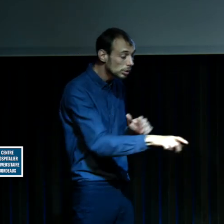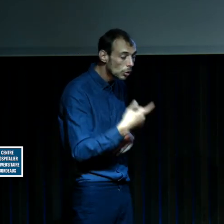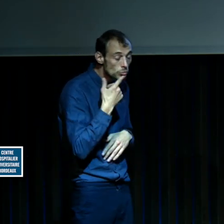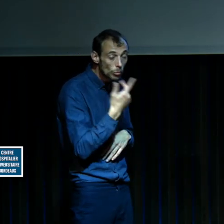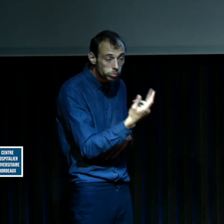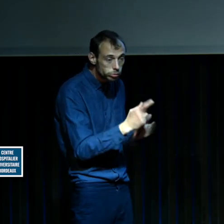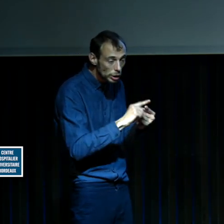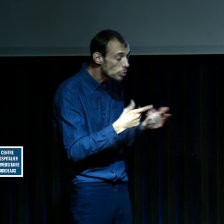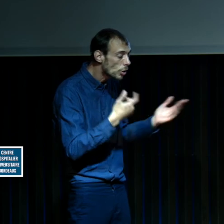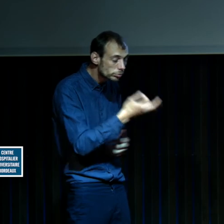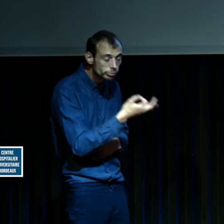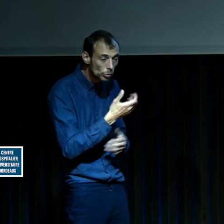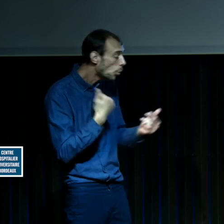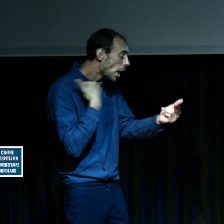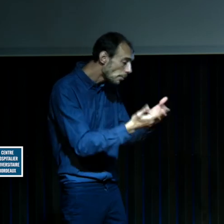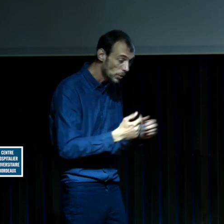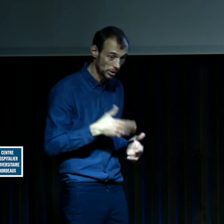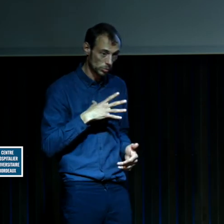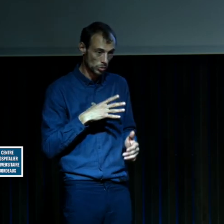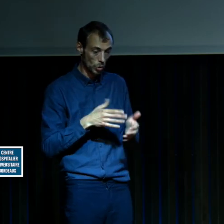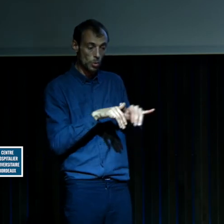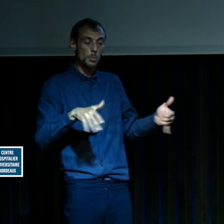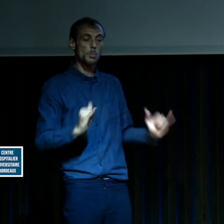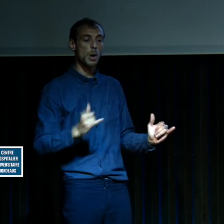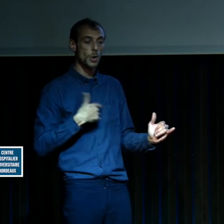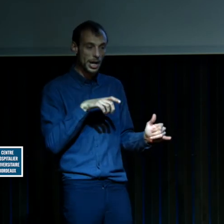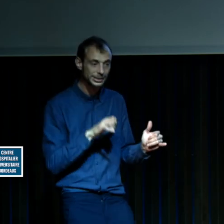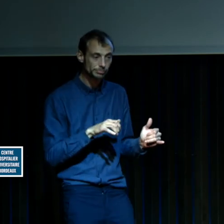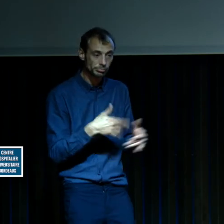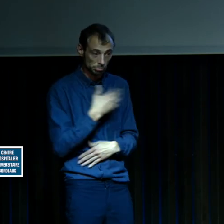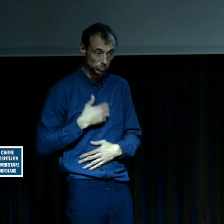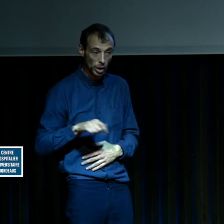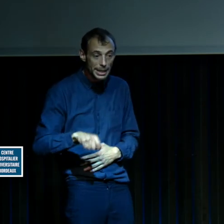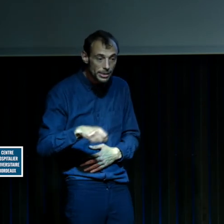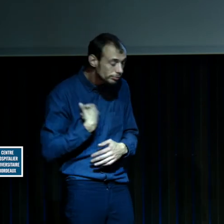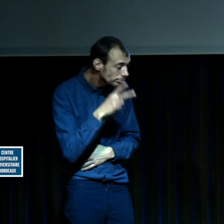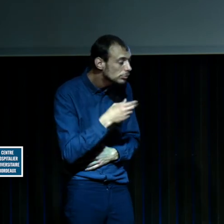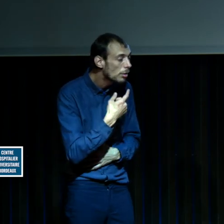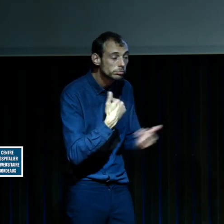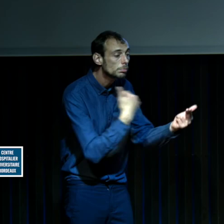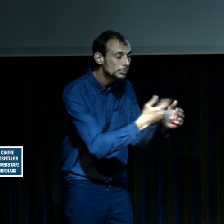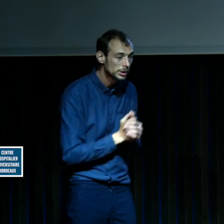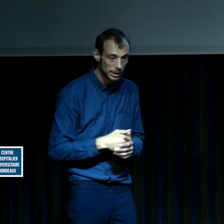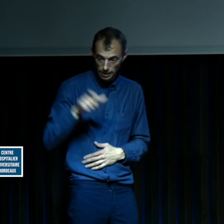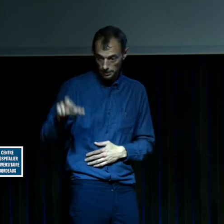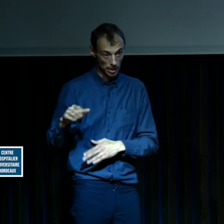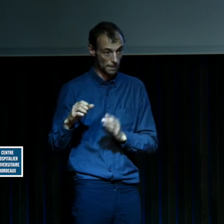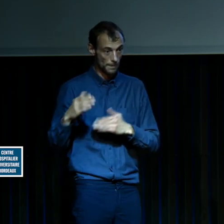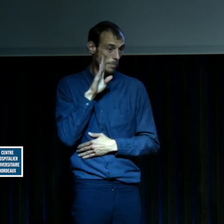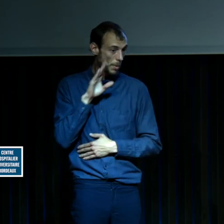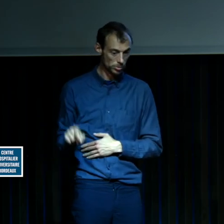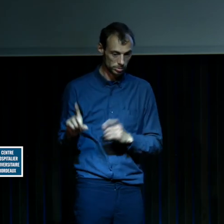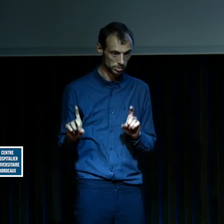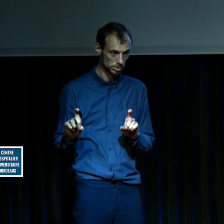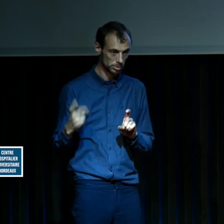assise sur le banc, j'avais ma canne, et la maman à côté de moi m'a regardé de la tête aux pieds, elle a pris ses affaires, elle s'est levée, et elle s'est mise sur le